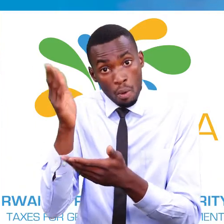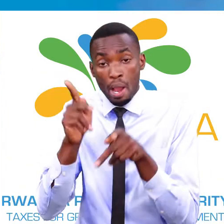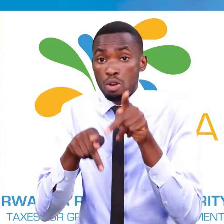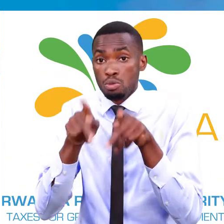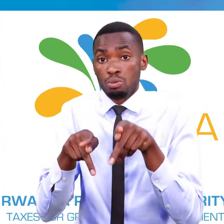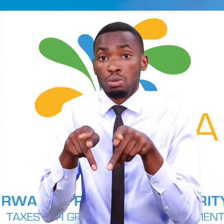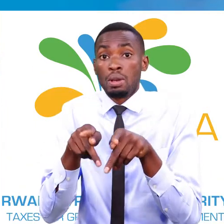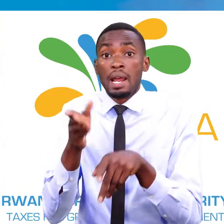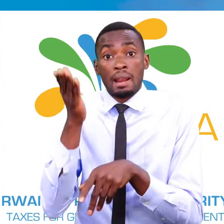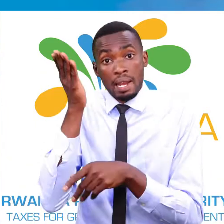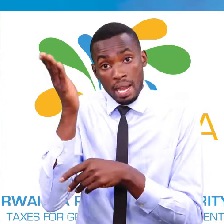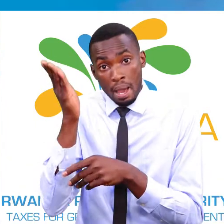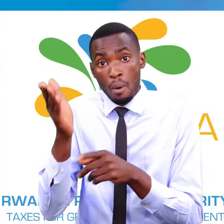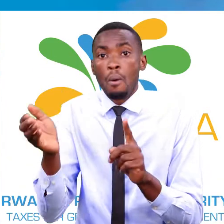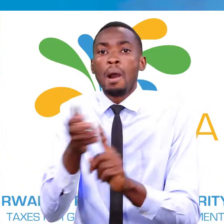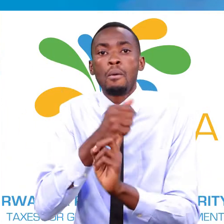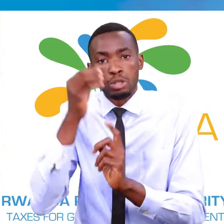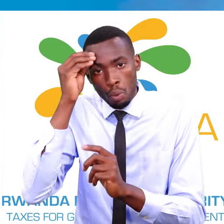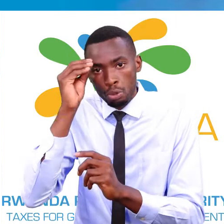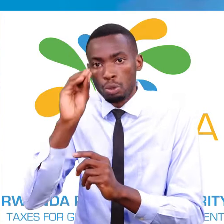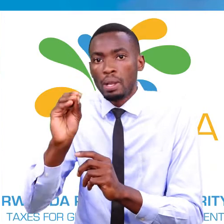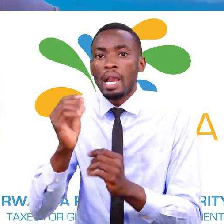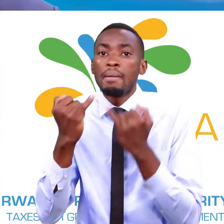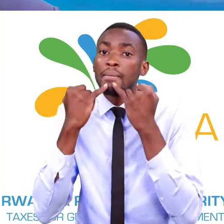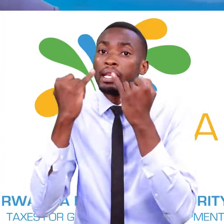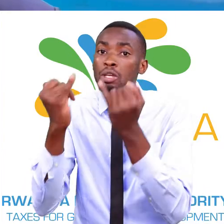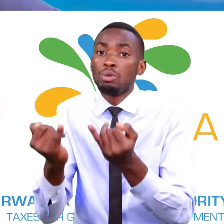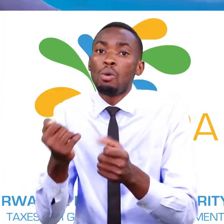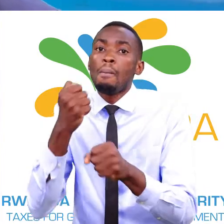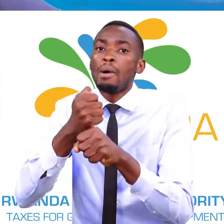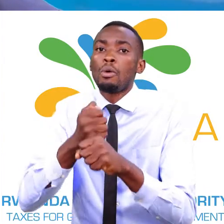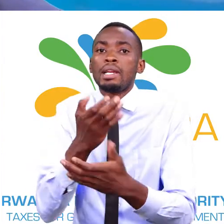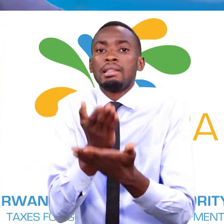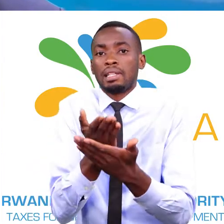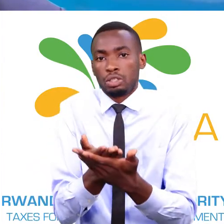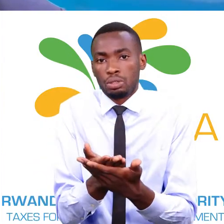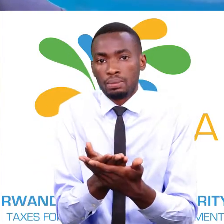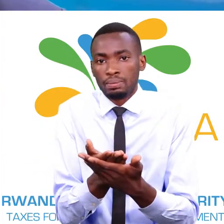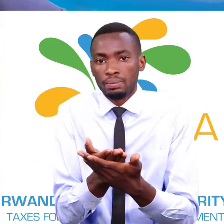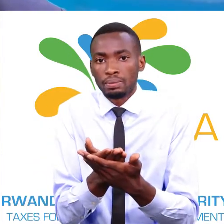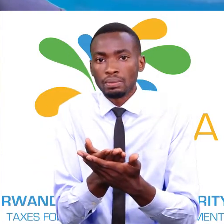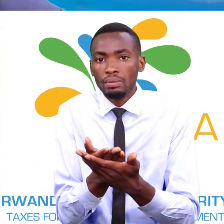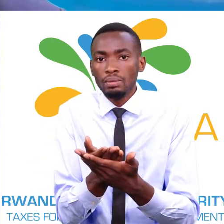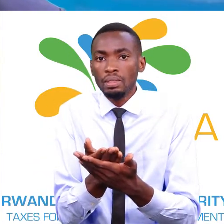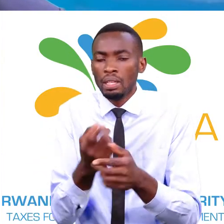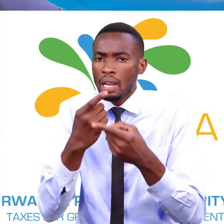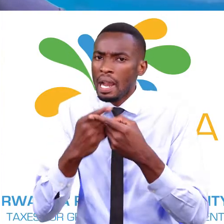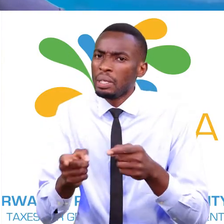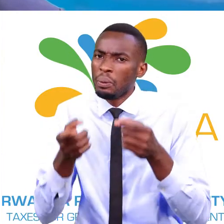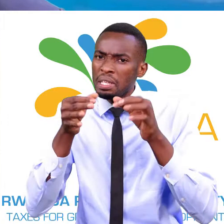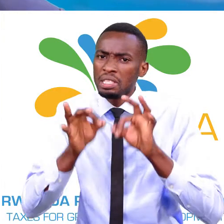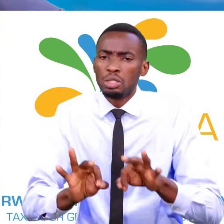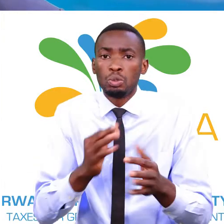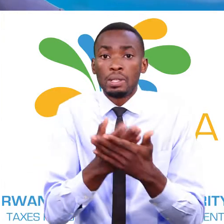kuri abo bantu, ndetse nabo bashaka ko barabonye mesaje ibabwira ko bamenyekanishijwe. Gusa